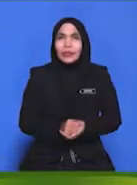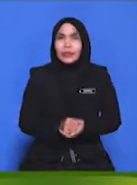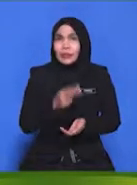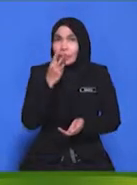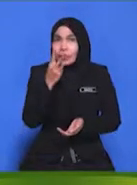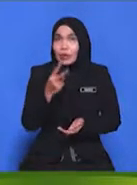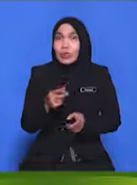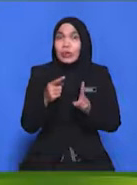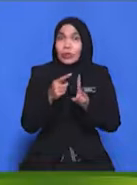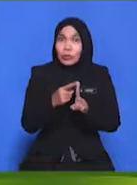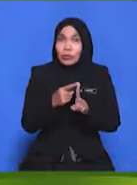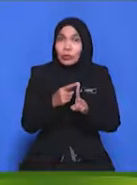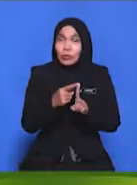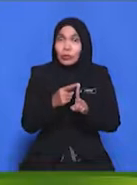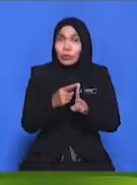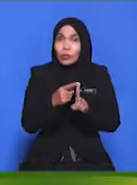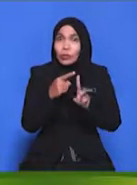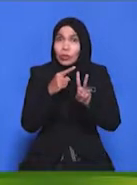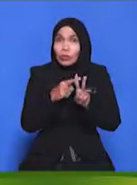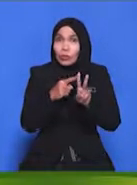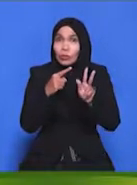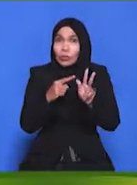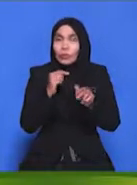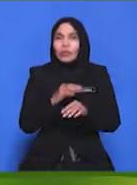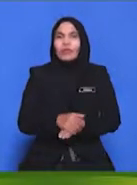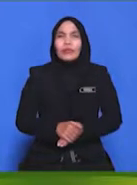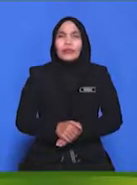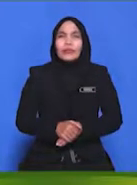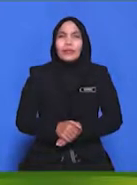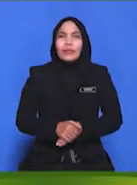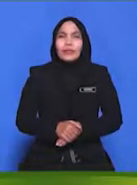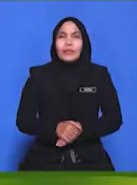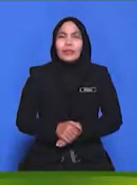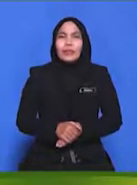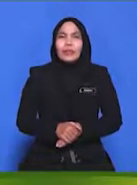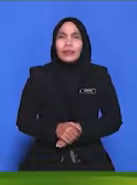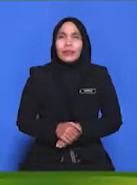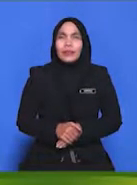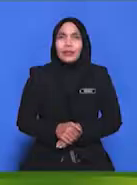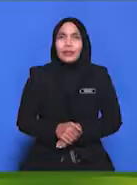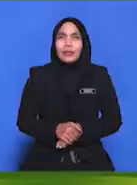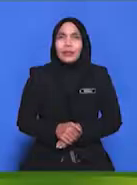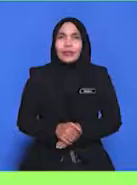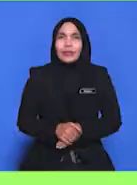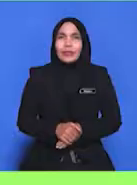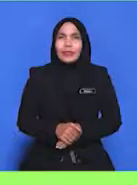persatu khalifahnya yang terkenal dalam memegang tampuk pemerintahan kerajaan Umayyah.